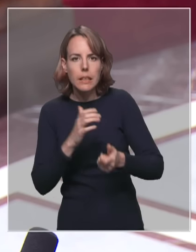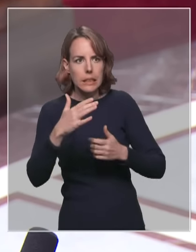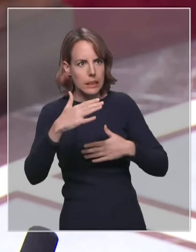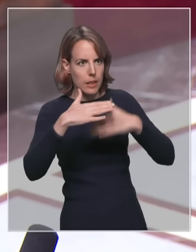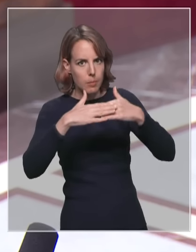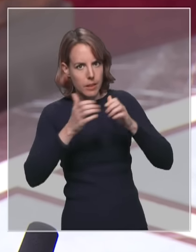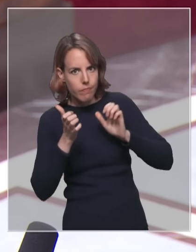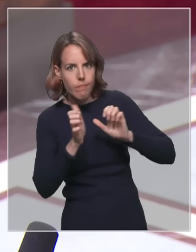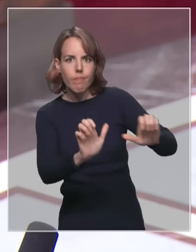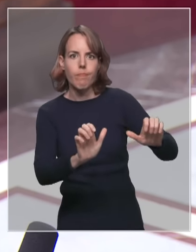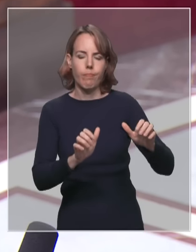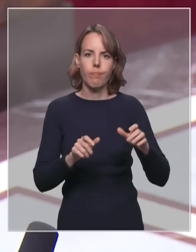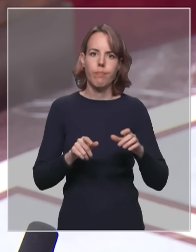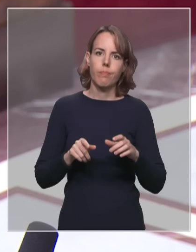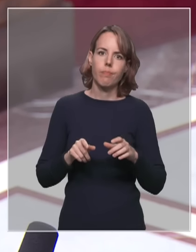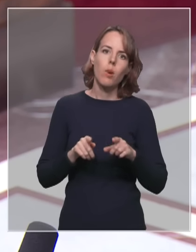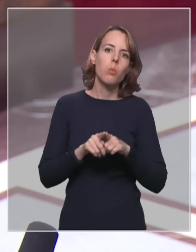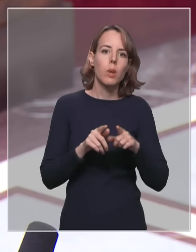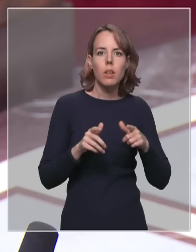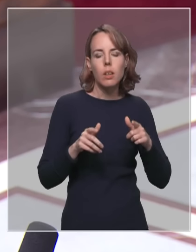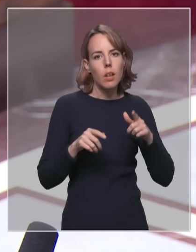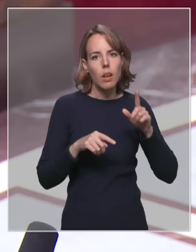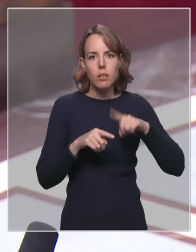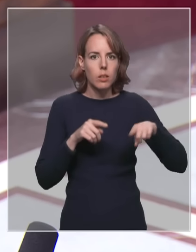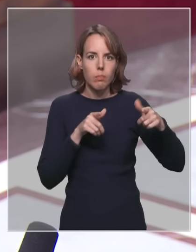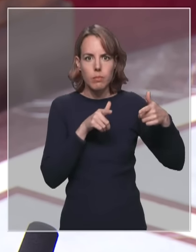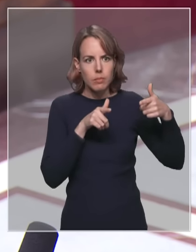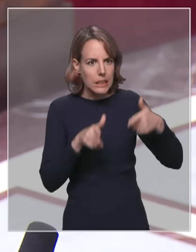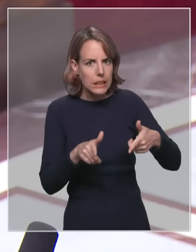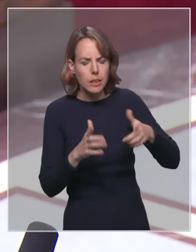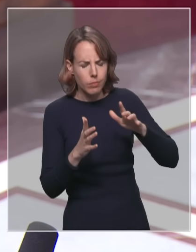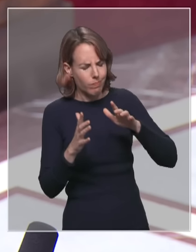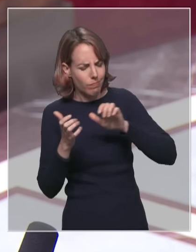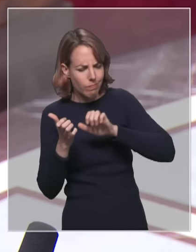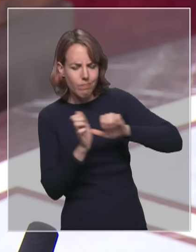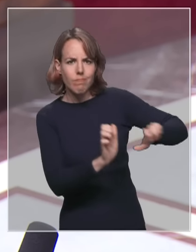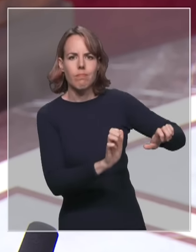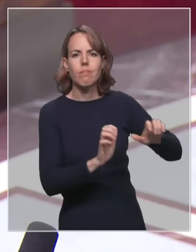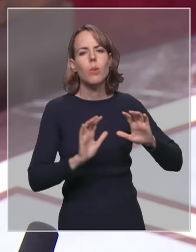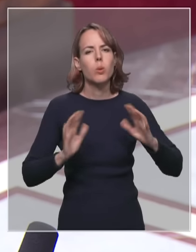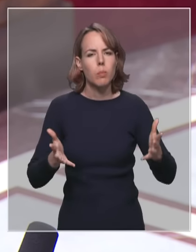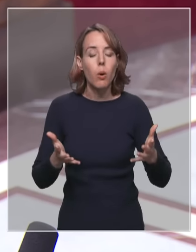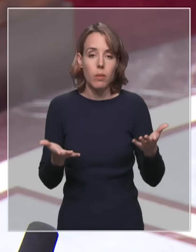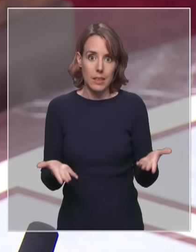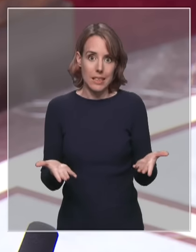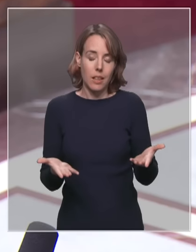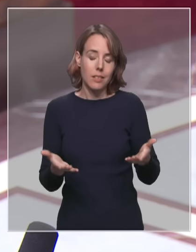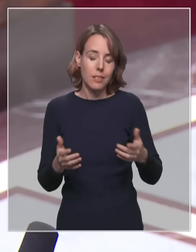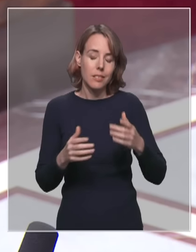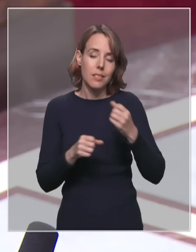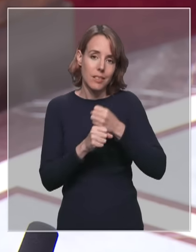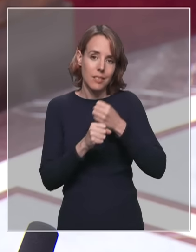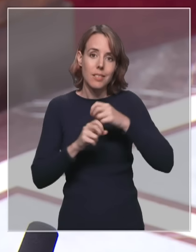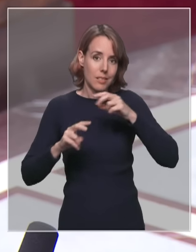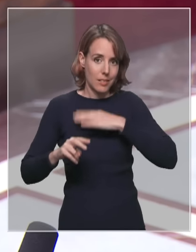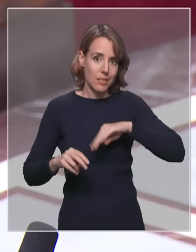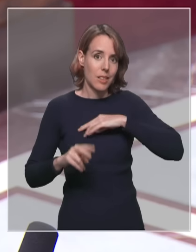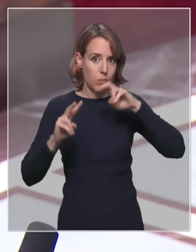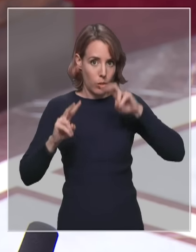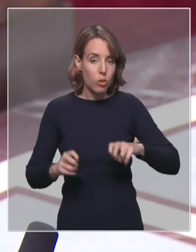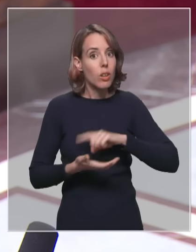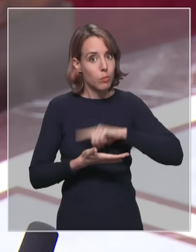aux agresseurs qui déciment nos productions. Et c'est le travail que nous faisons avec l'ensemble des organismes chargés de la recherche. Merci. Des